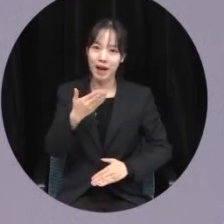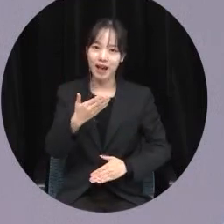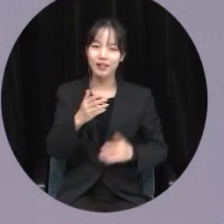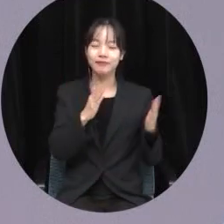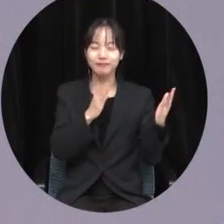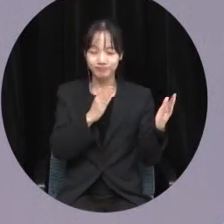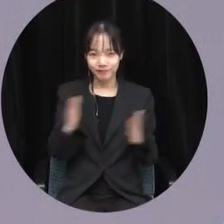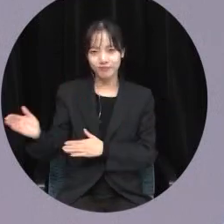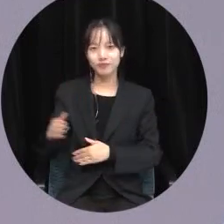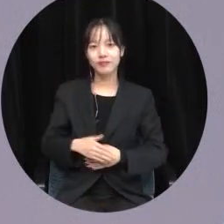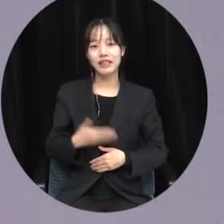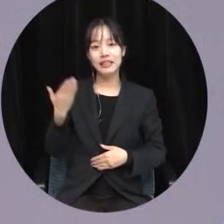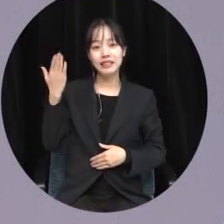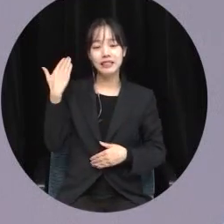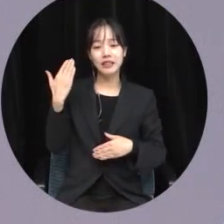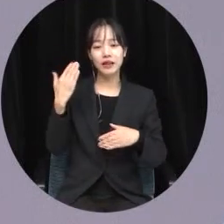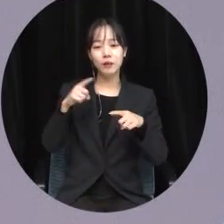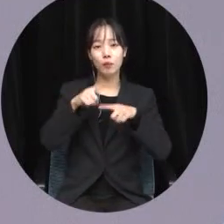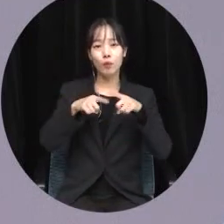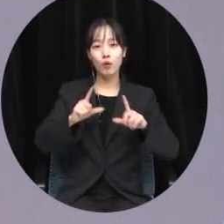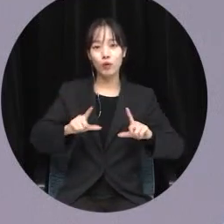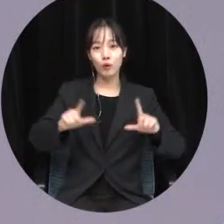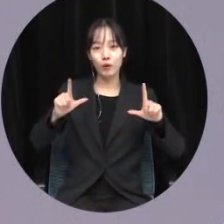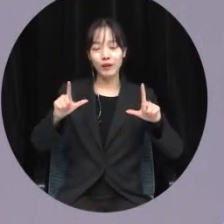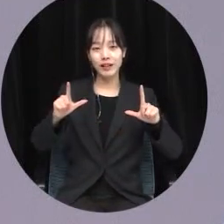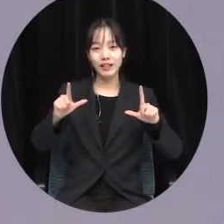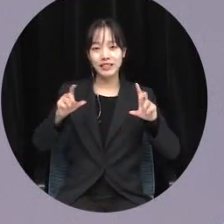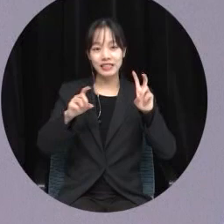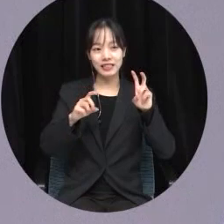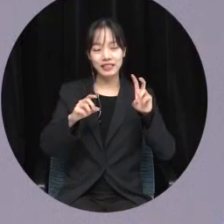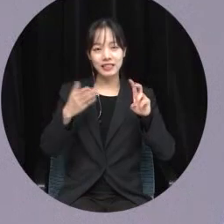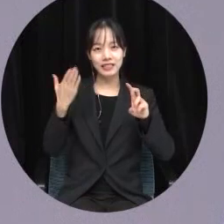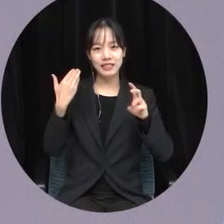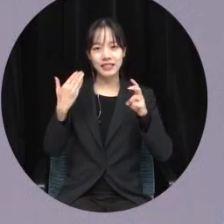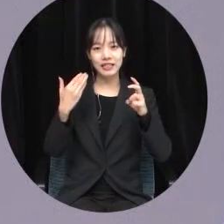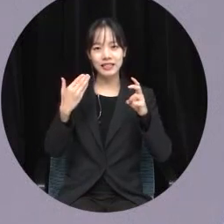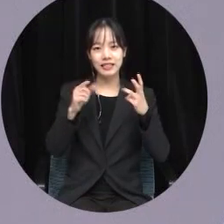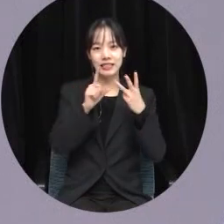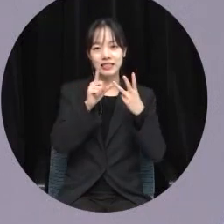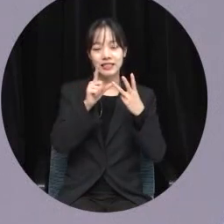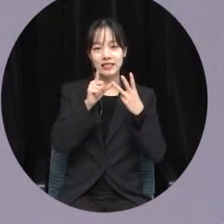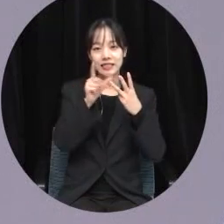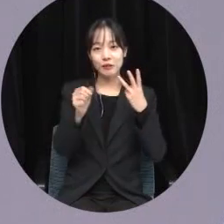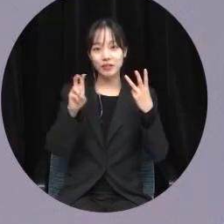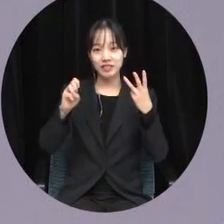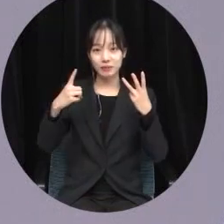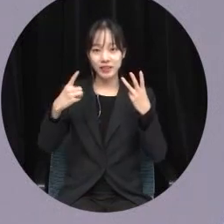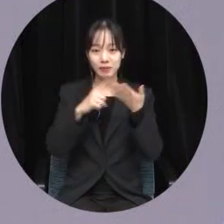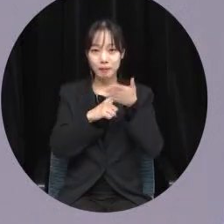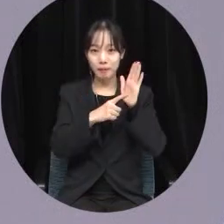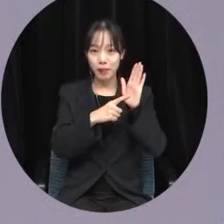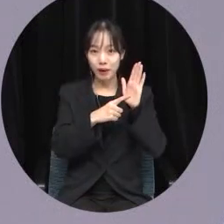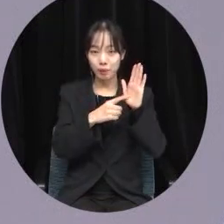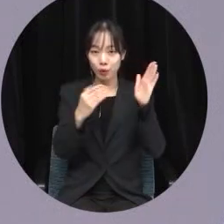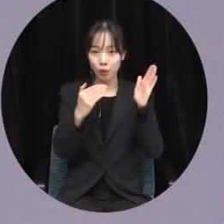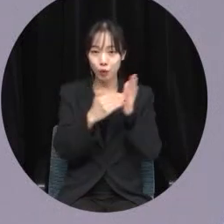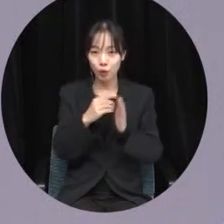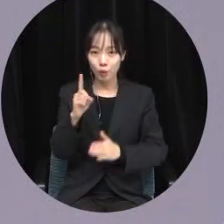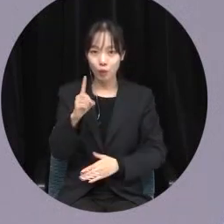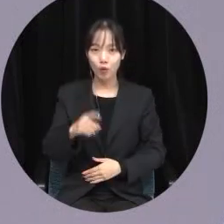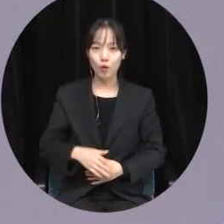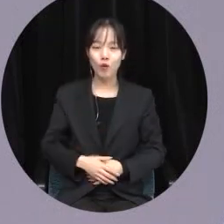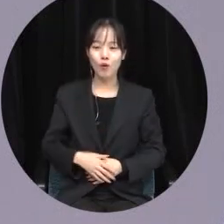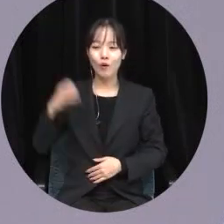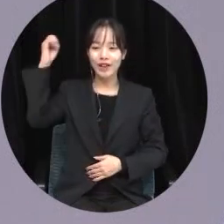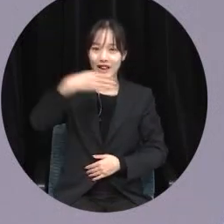날 발표된 21일 발표된 우리 양천구와 김포시의 정책 협약에